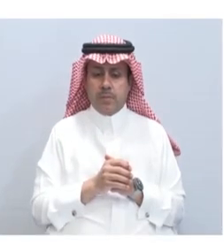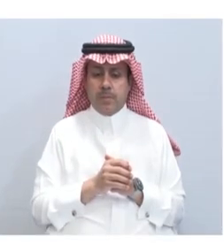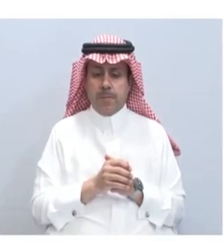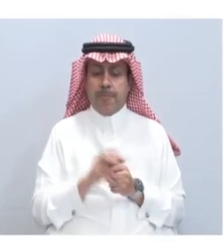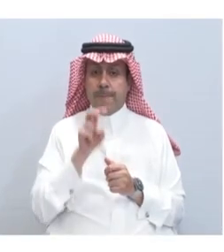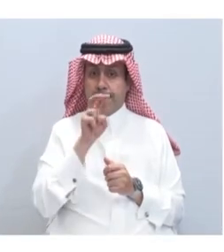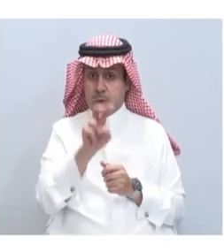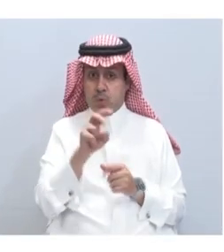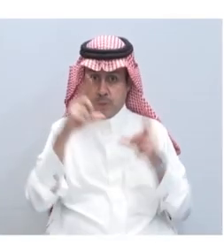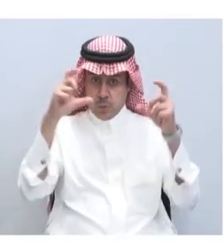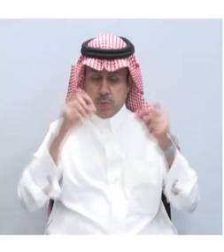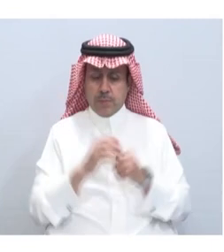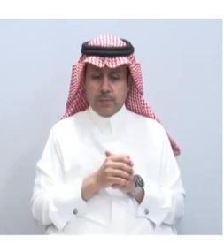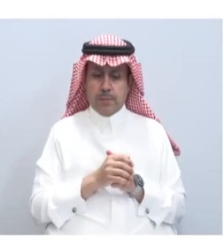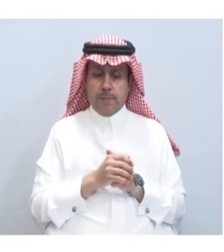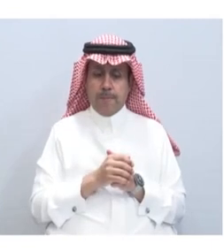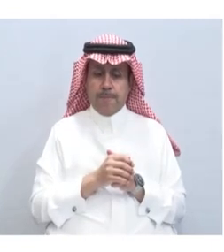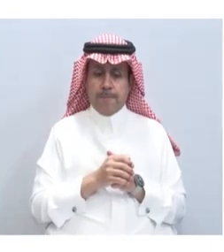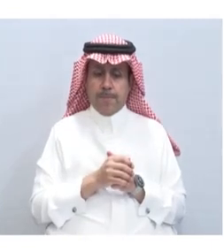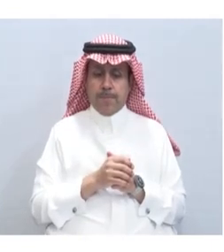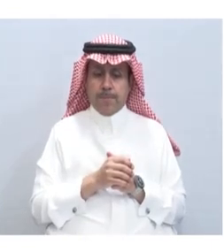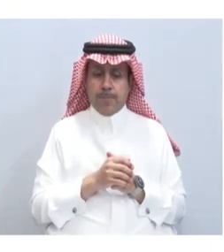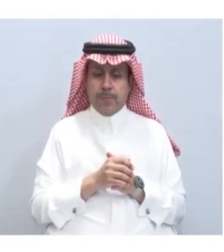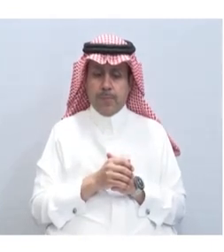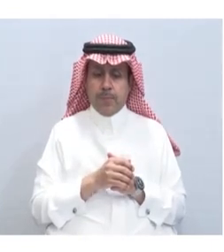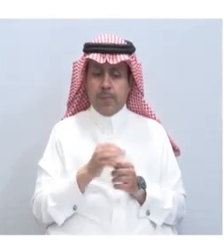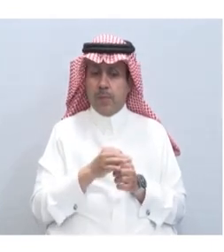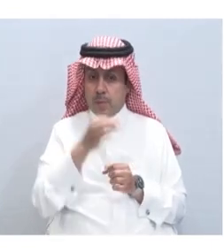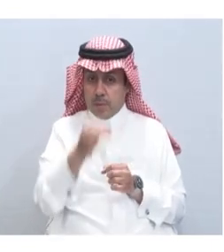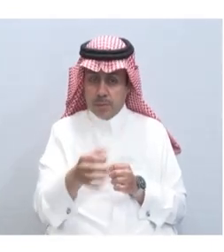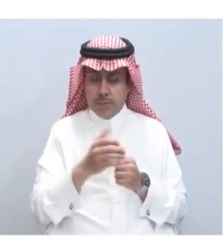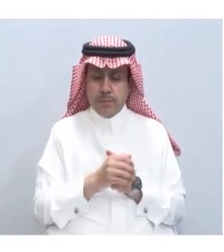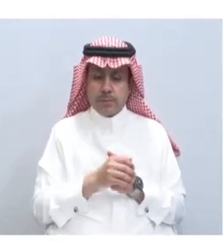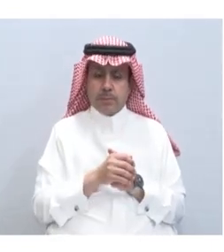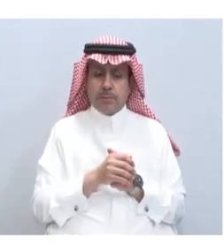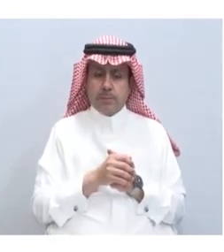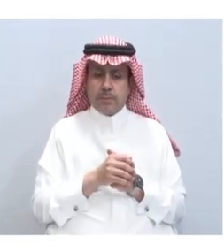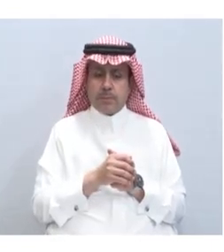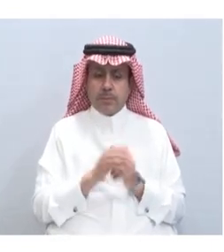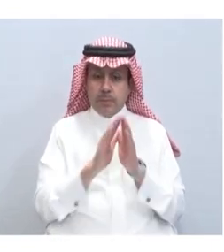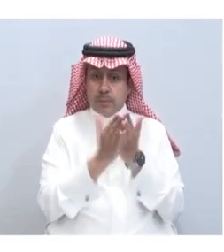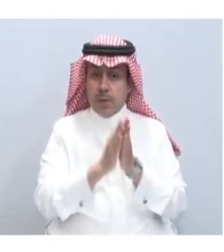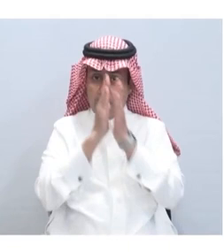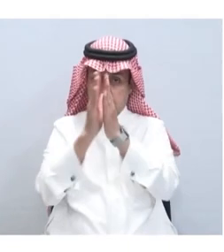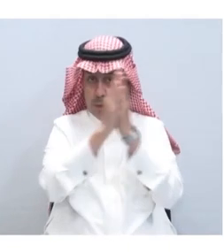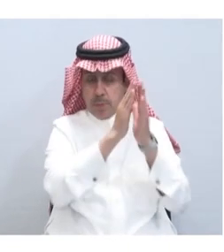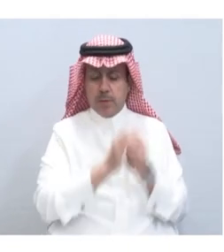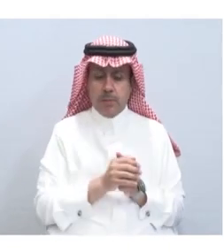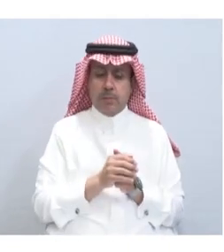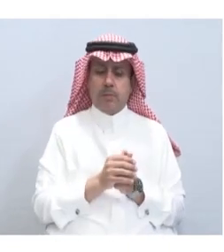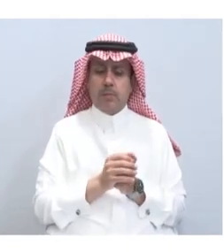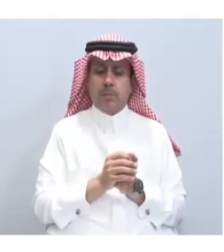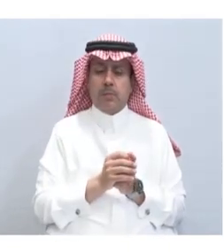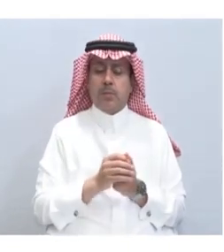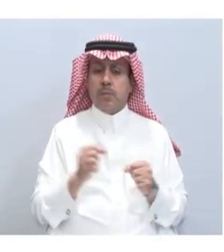لو شاهدنا هذه الصور تنقل الينا بان المكتباتهم مراكز المعلومات تقوم